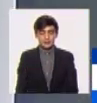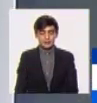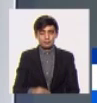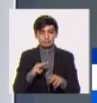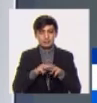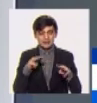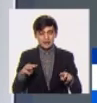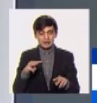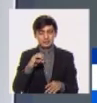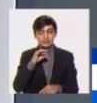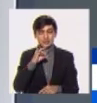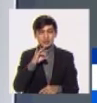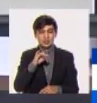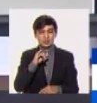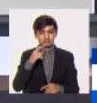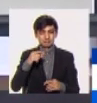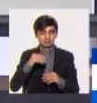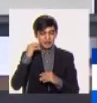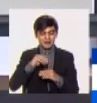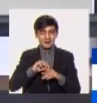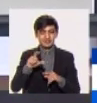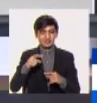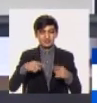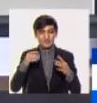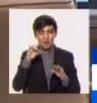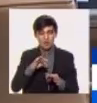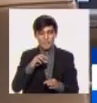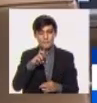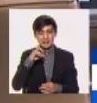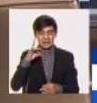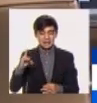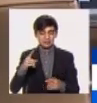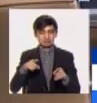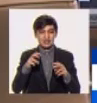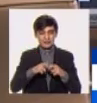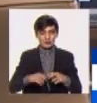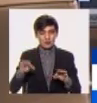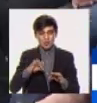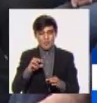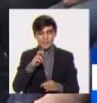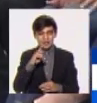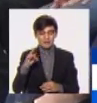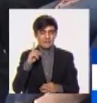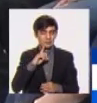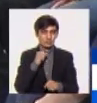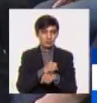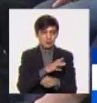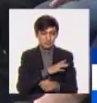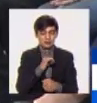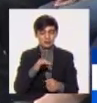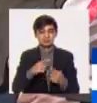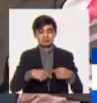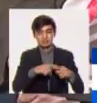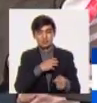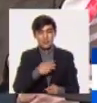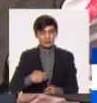Министерстве индустрии и инфраструктурного развития рассказали, что расследование по БКР на время ЧП приостановлено. Авиационная